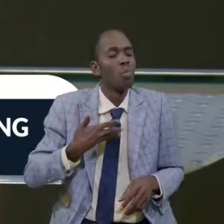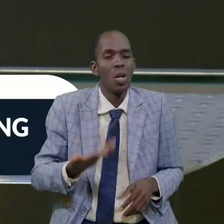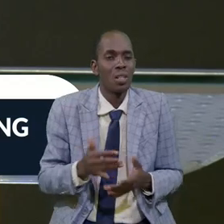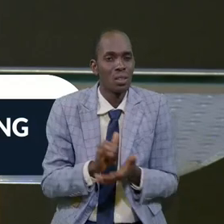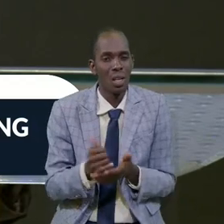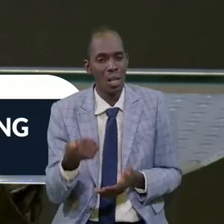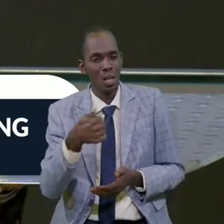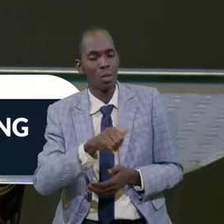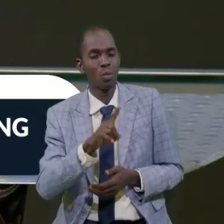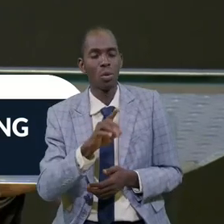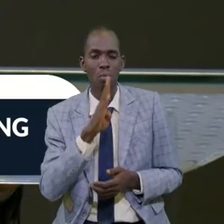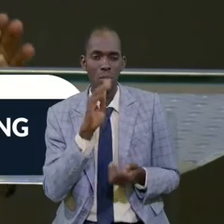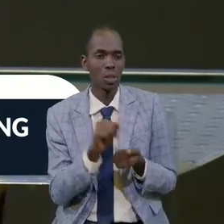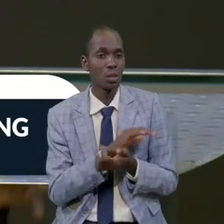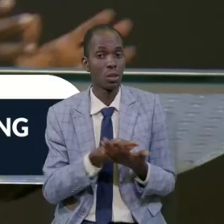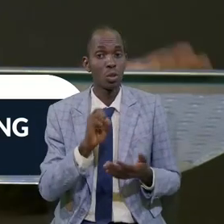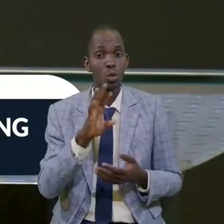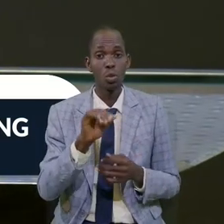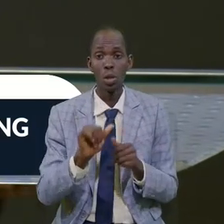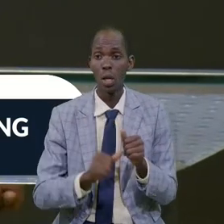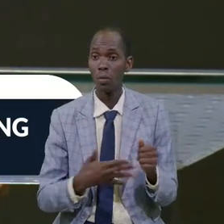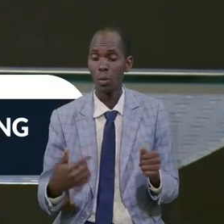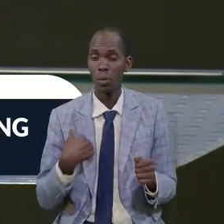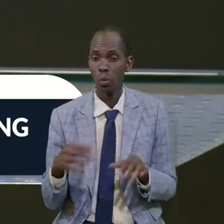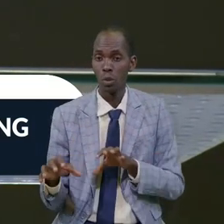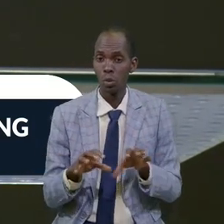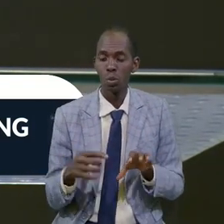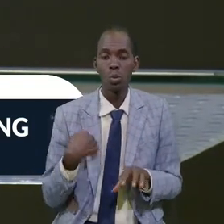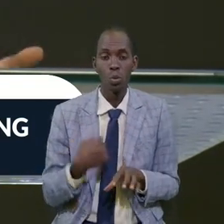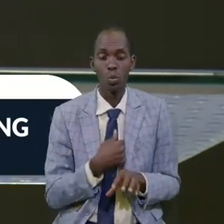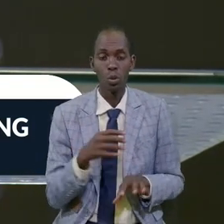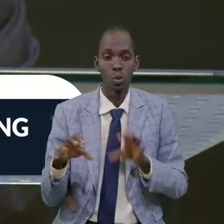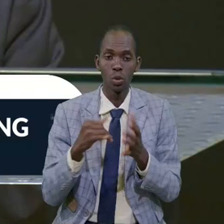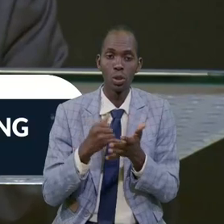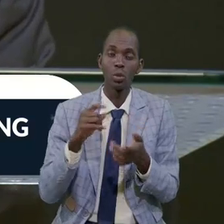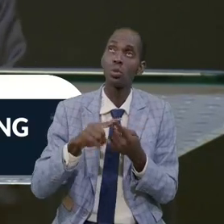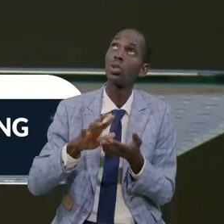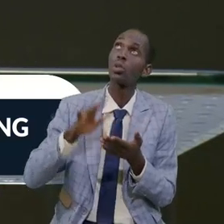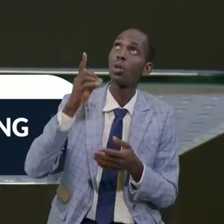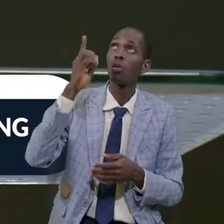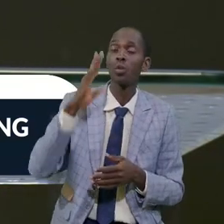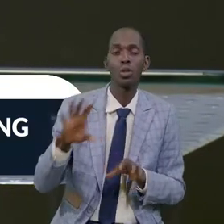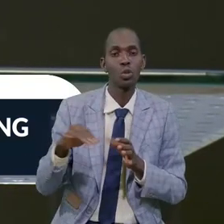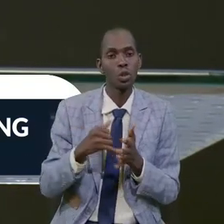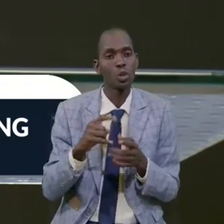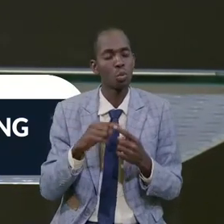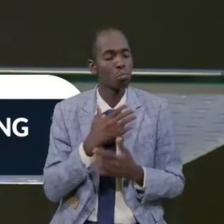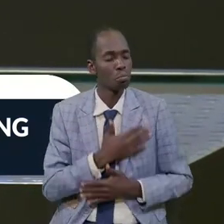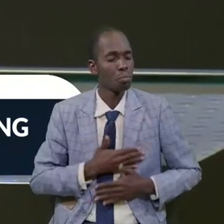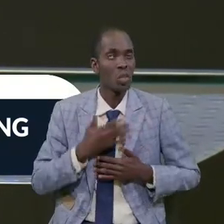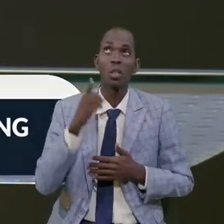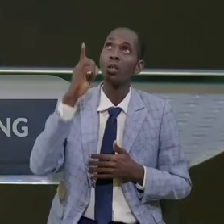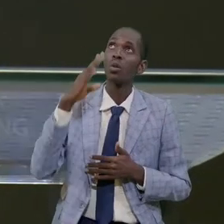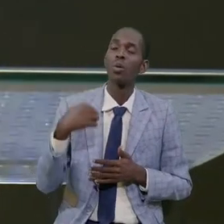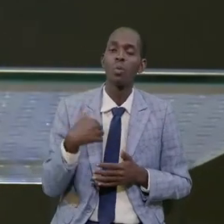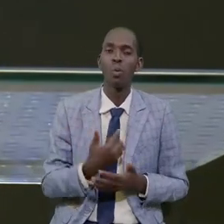périsse. Donc, tout ce que nous faisons, si nous le faisons pour la gloire de Dieu, Si nous le faisons pour plaire au Seigneur, alors